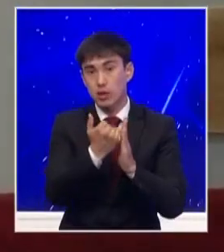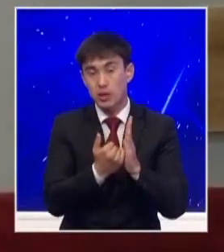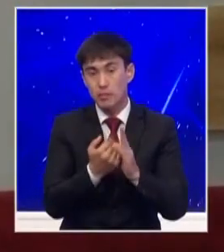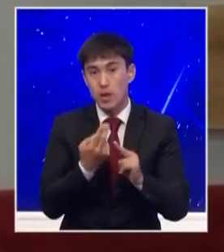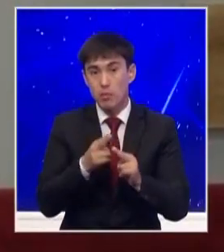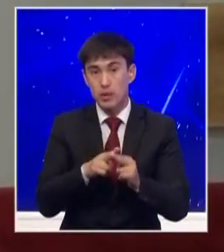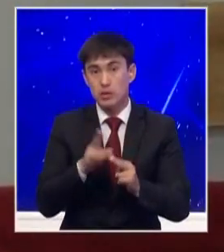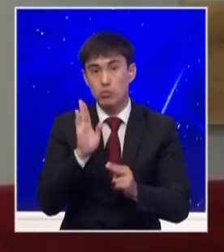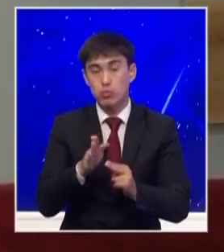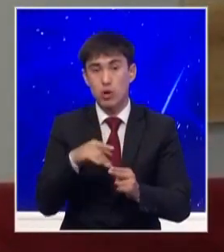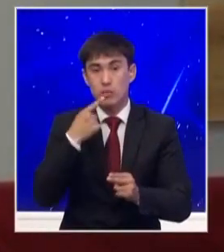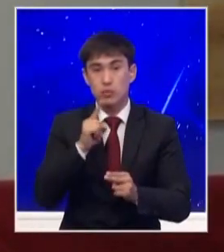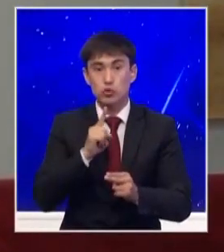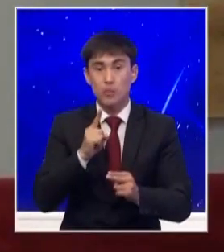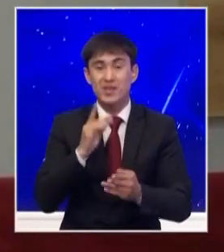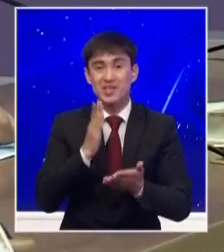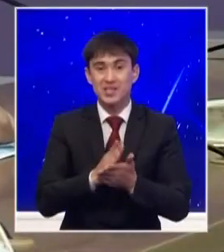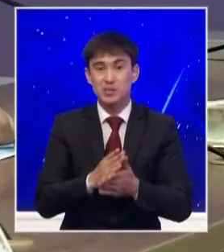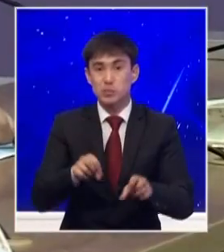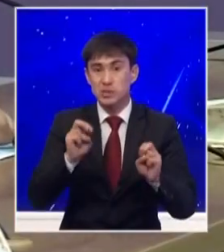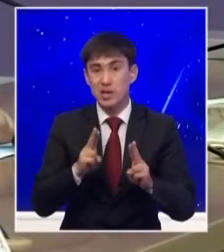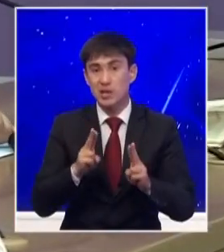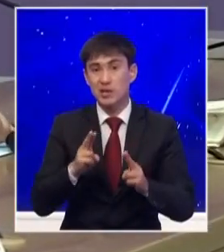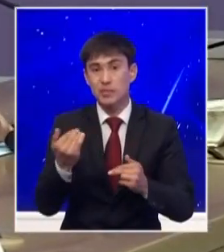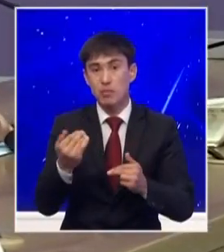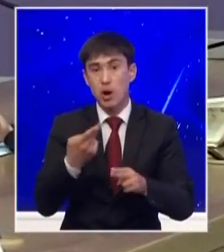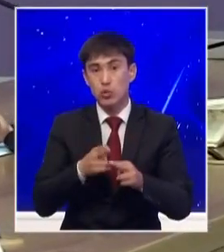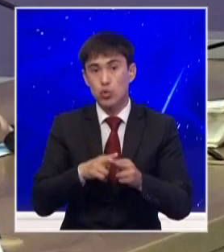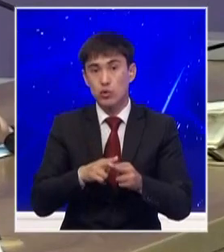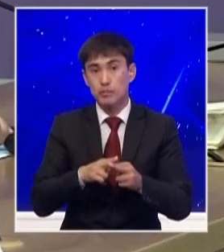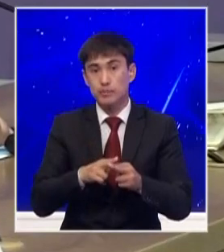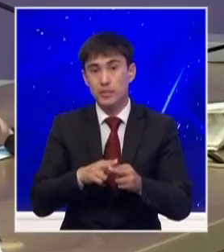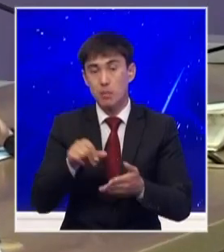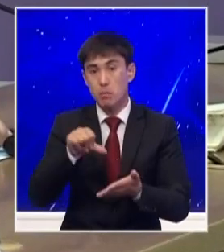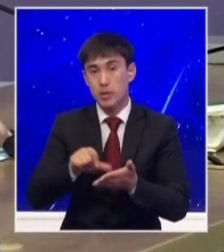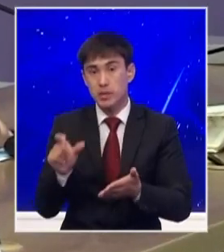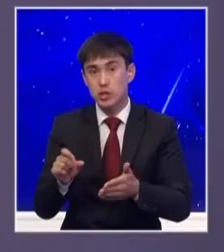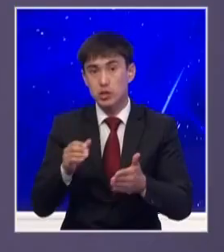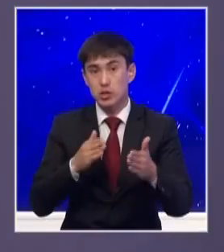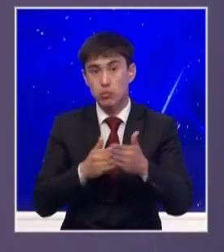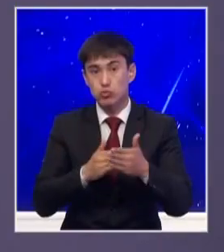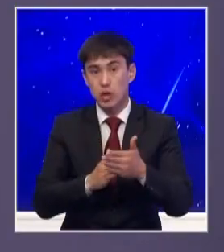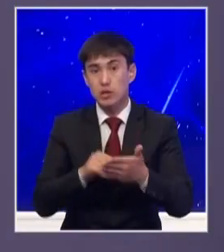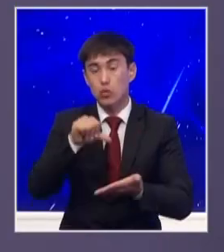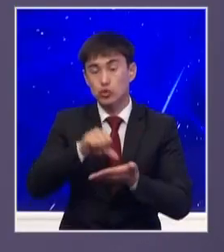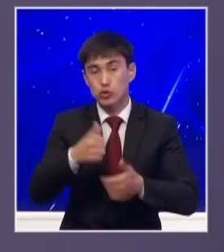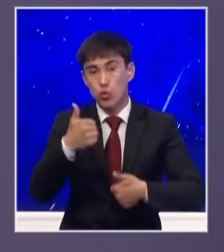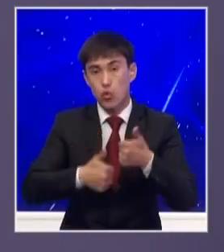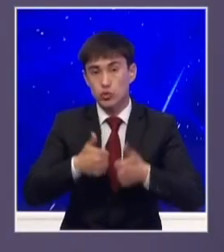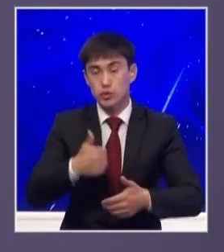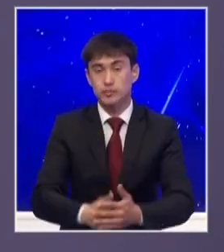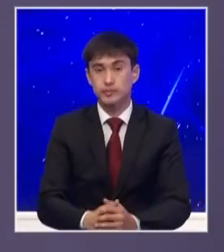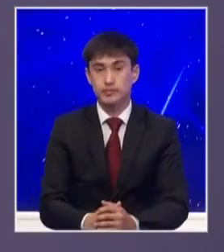программ. При этом стоит отметить, что есть определенные критерии, по которым претенденты допускаются на участие в